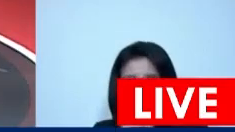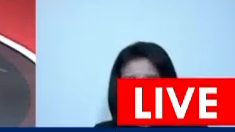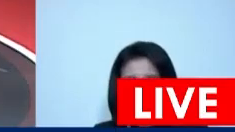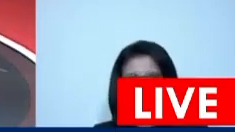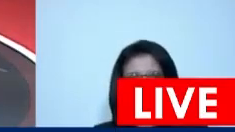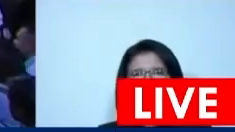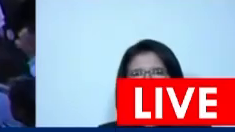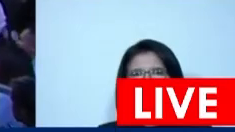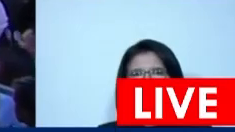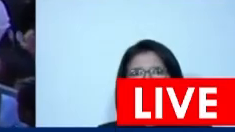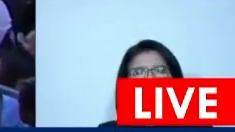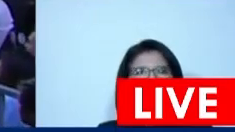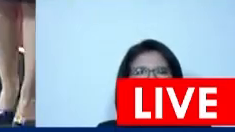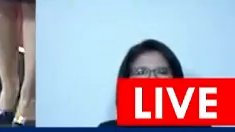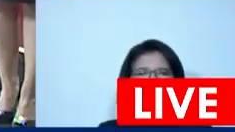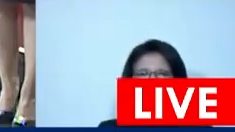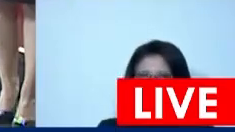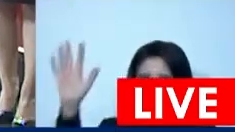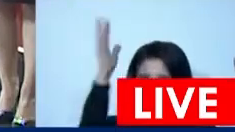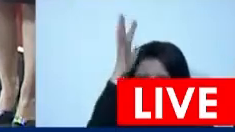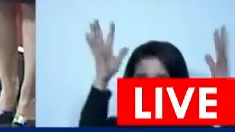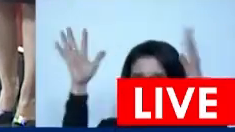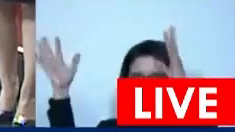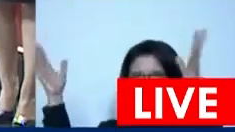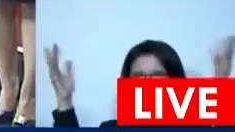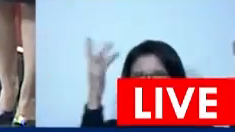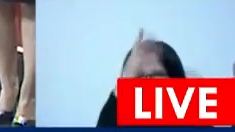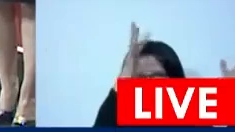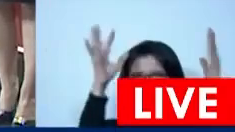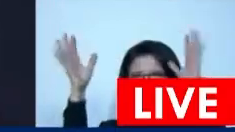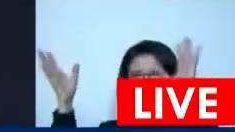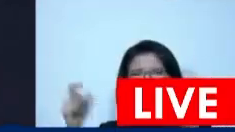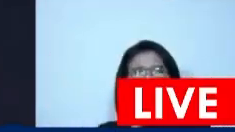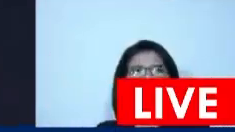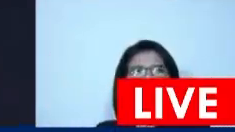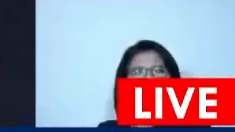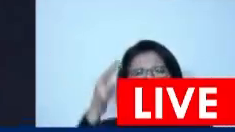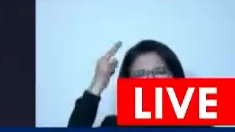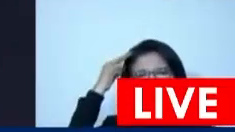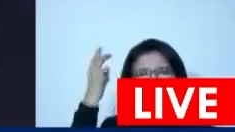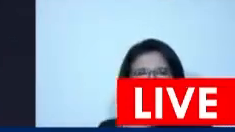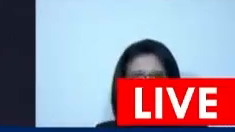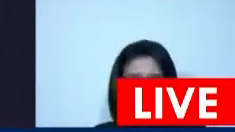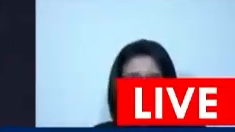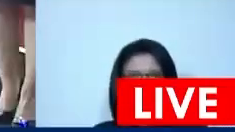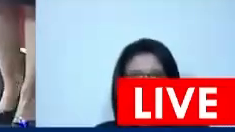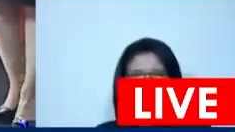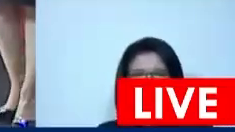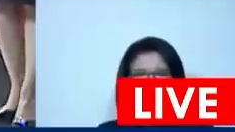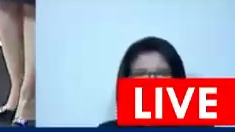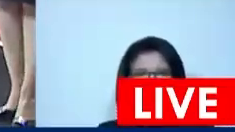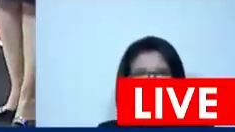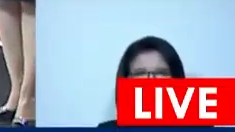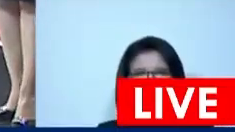cara menjawabnya itu kan masing-masing kan berbeda-beda ya. Dan dengan strategi masing-masing. Namun harus diakui, saya kira